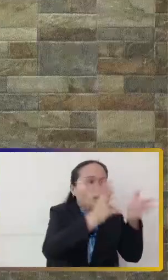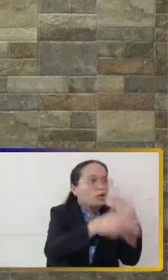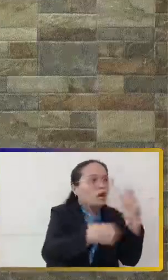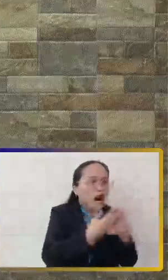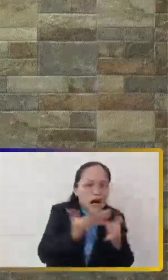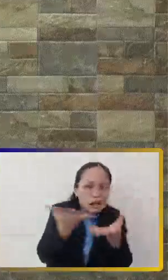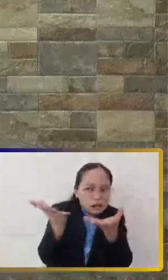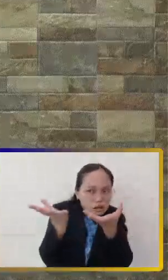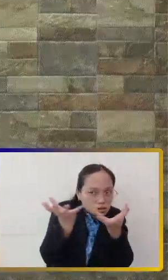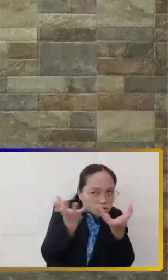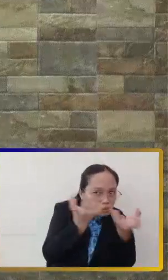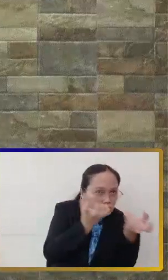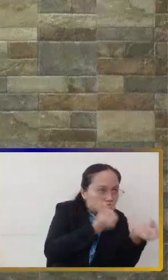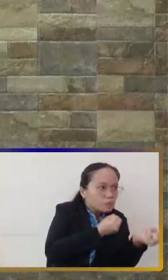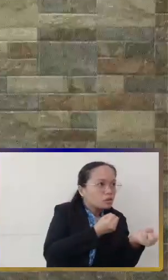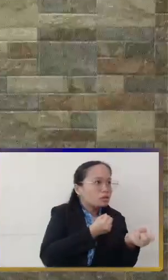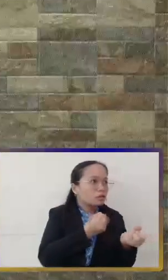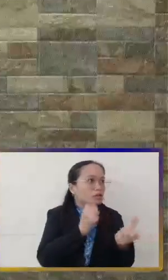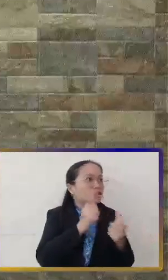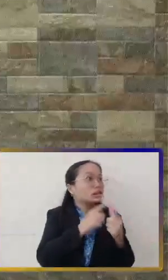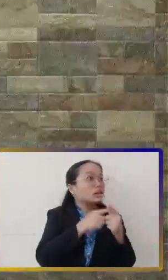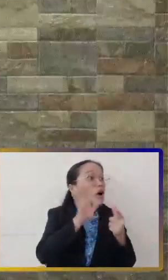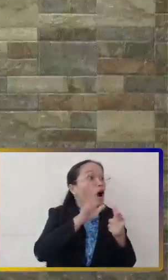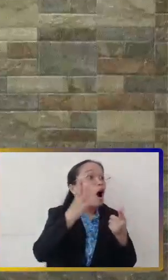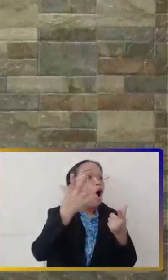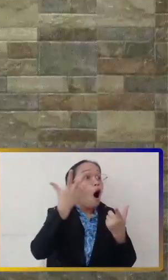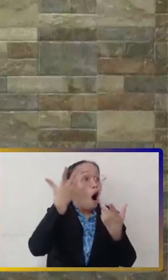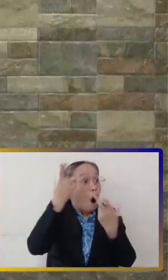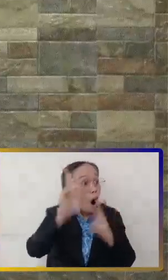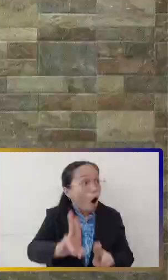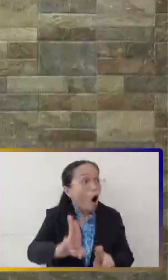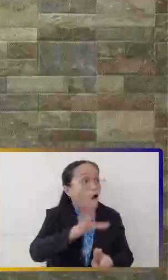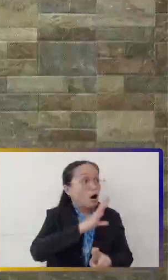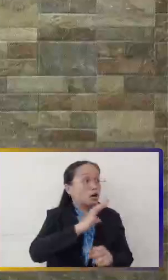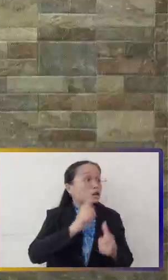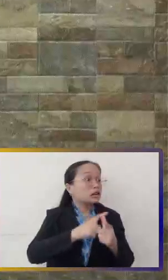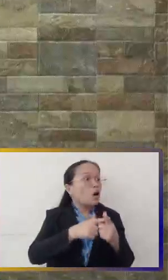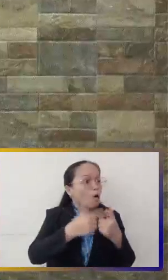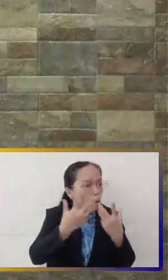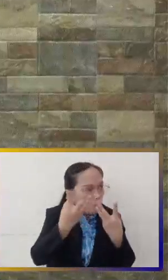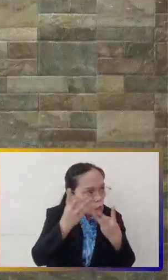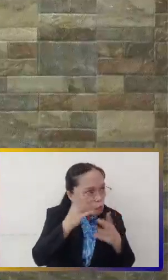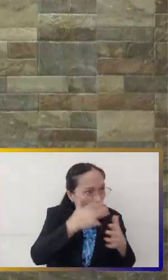in honor to His Holiness, worship Him.